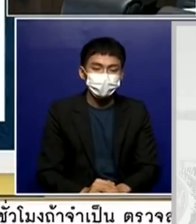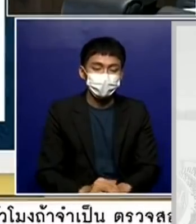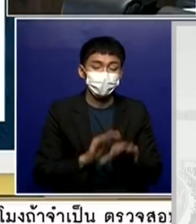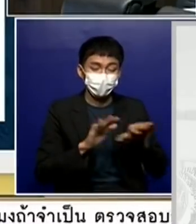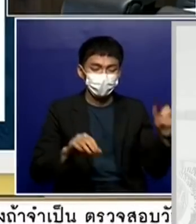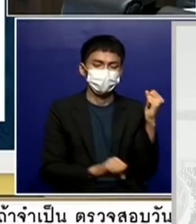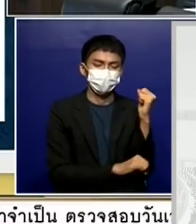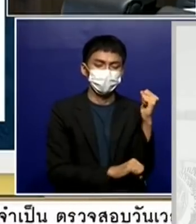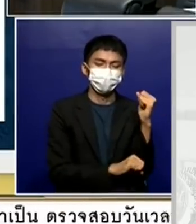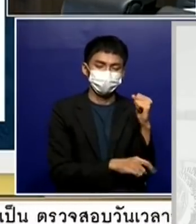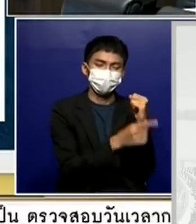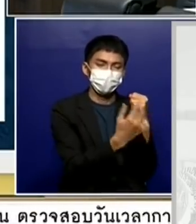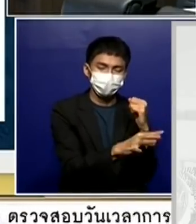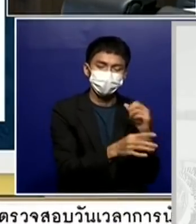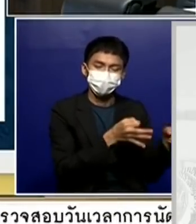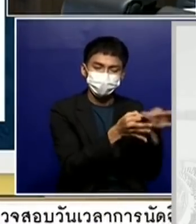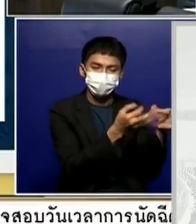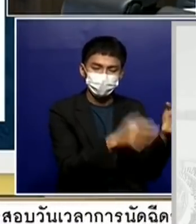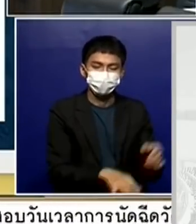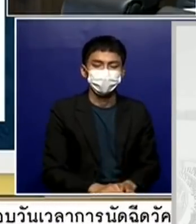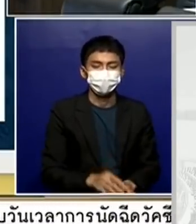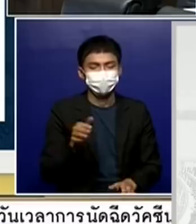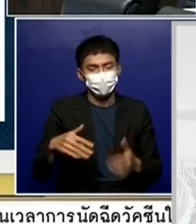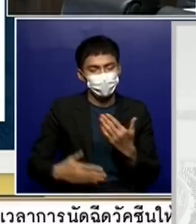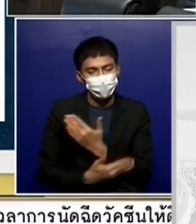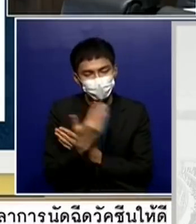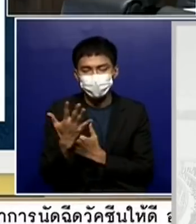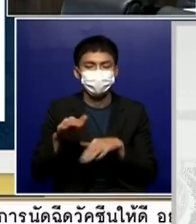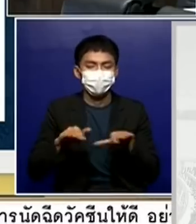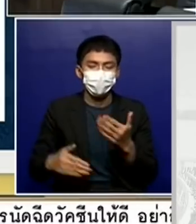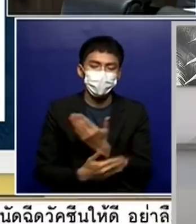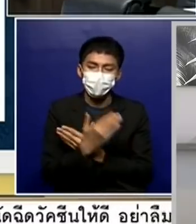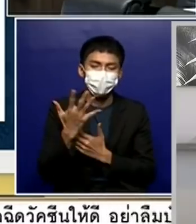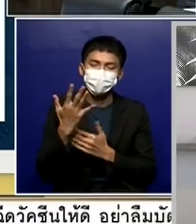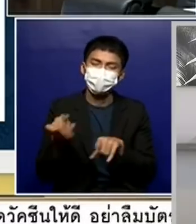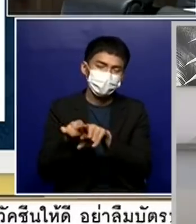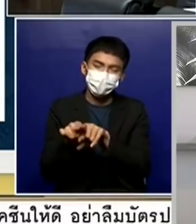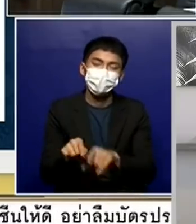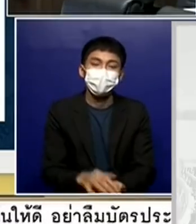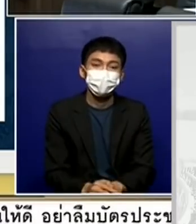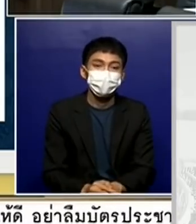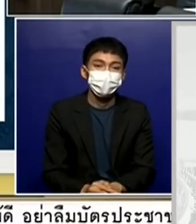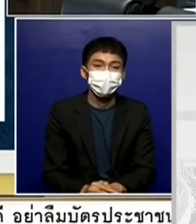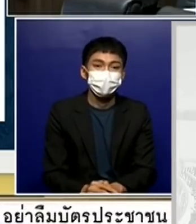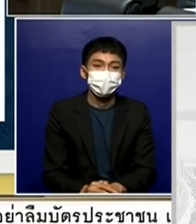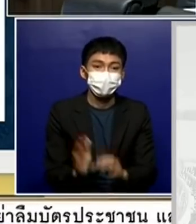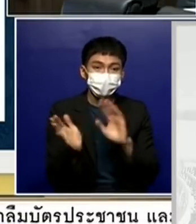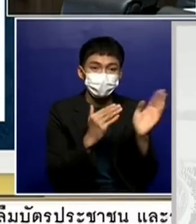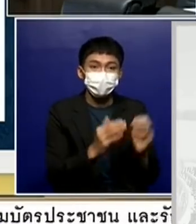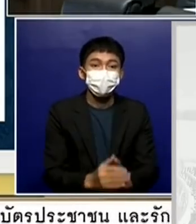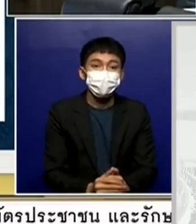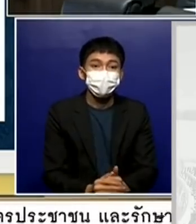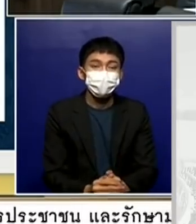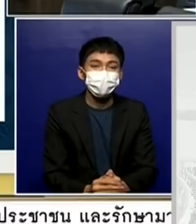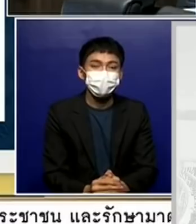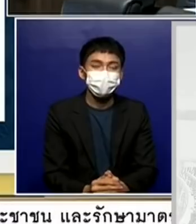ากว่าอาจจะไปเพิ่มความเสี่ยงคือตอนนี้สถานการณ์โควิดก็ทำให้เด็กหลายคนไม่ได้ไปโรงเรียน ครับ นะครับมีผลกระทบทางเศรษฐกิจคุณพ่อคุณ